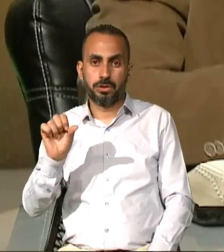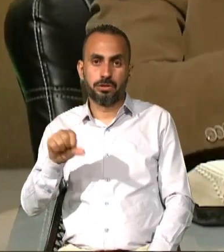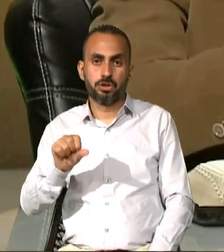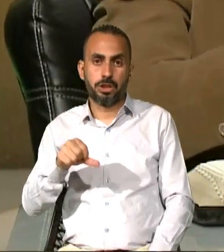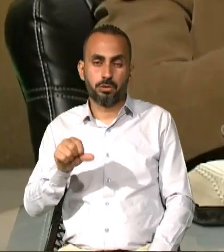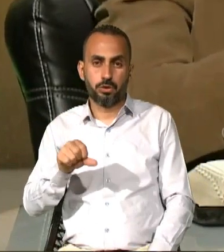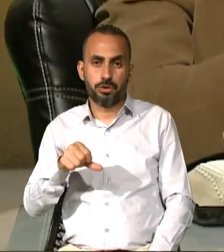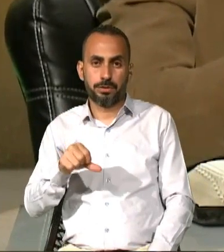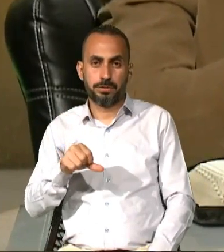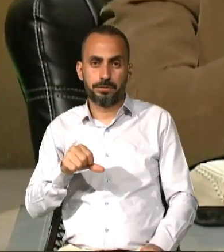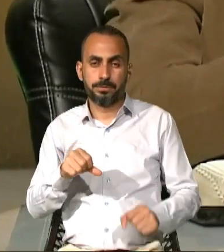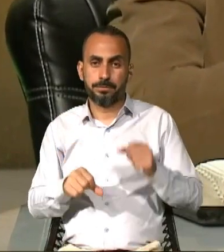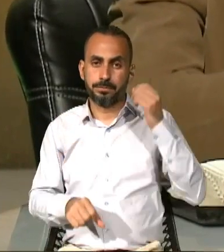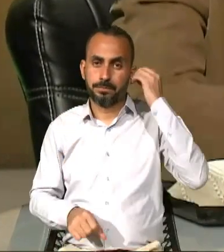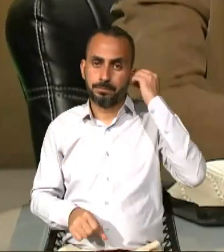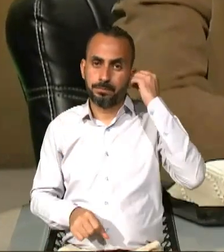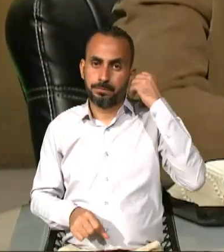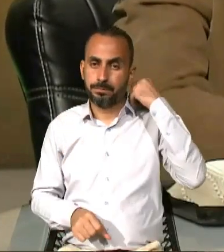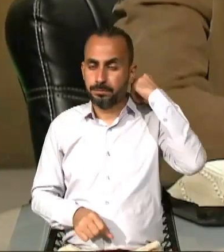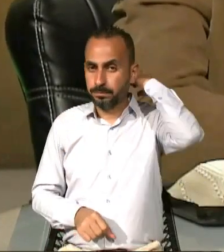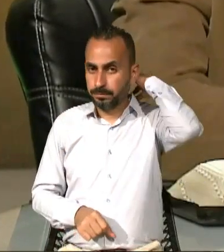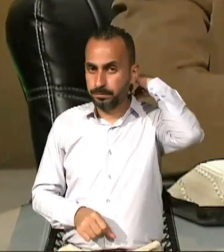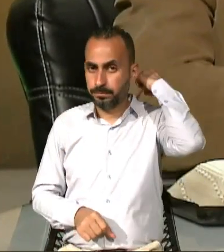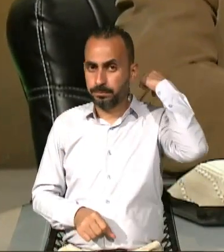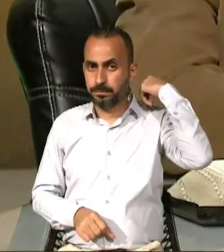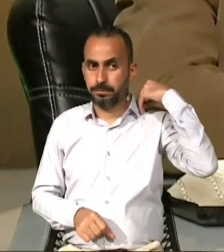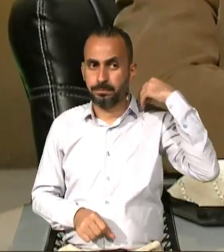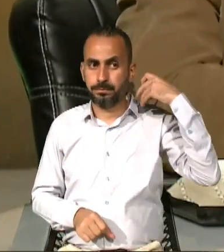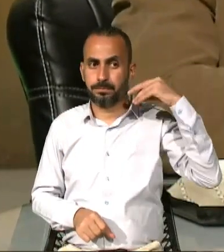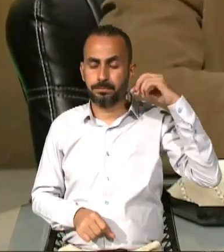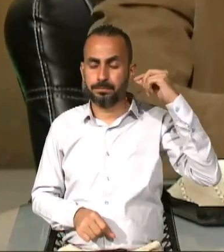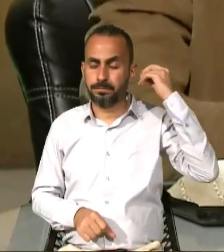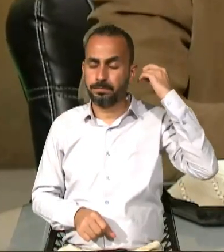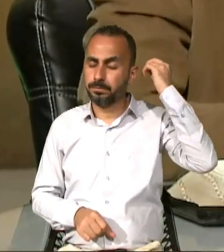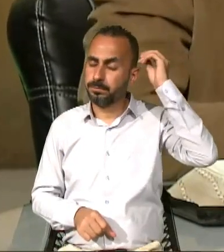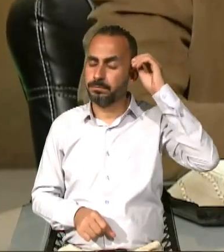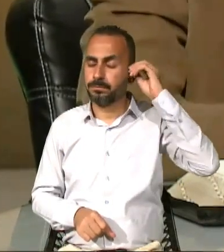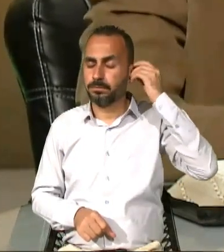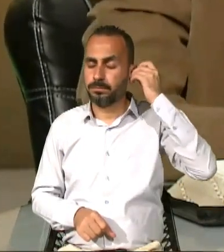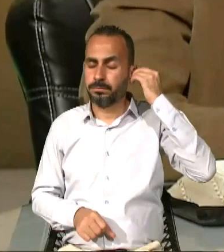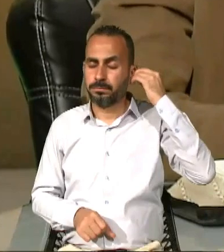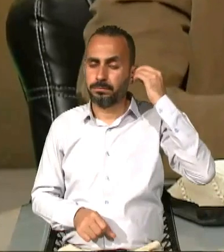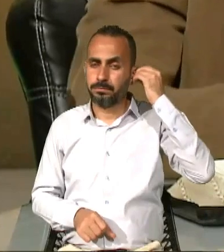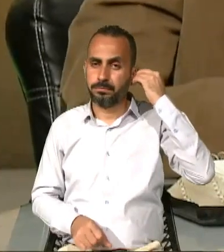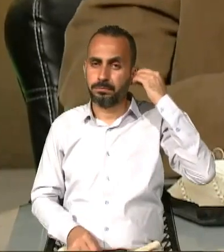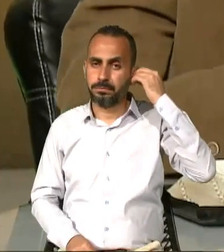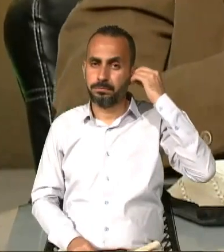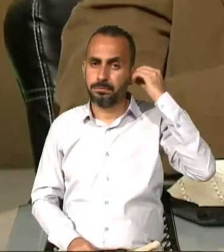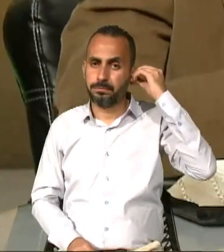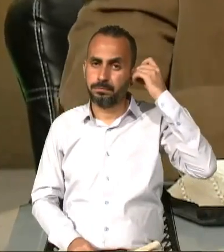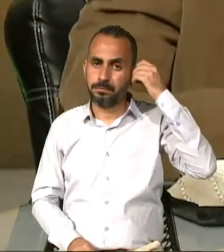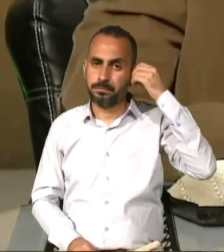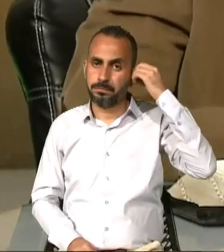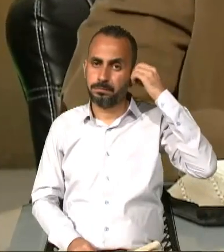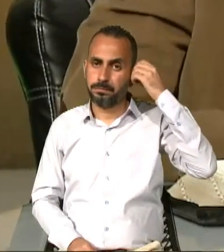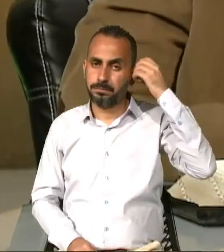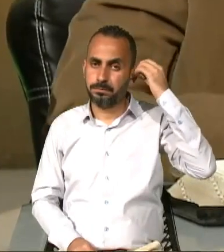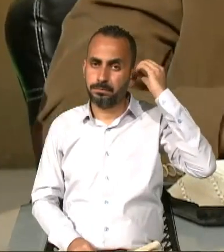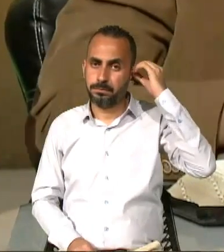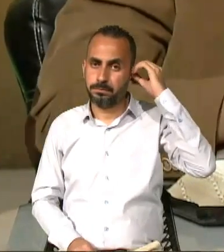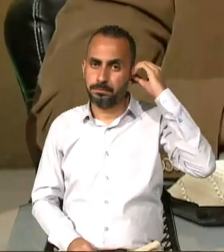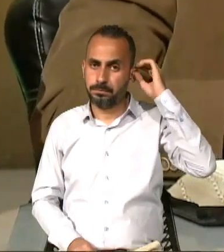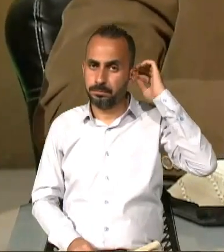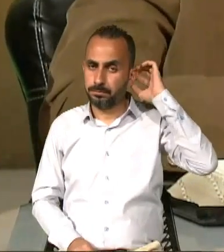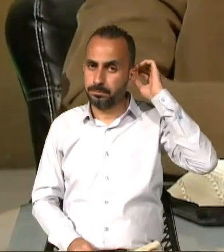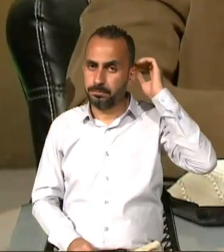21:19. ايه بصبركم اقتنوا أنفسكم؟ مش فهمت أنا شوية. أنفسكم. يعني جميل مش فهم. الكتاب المقدس في الوقت ده